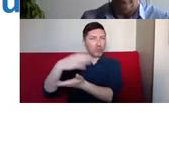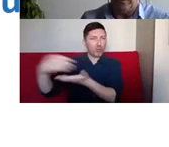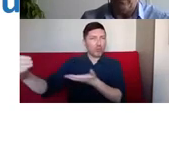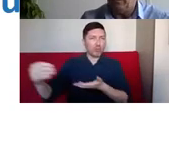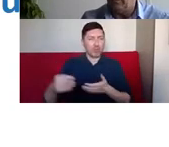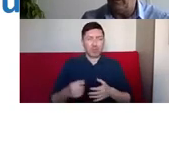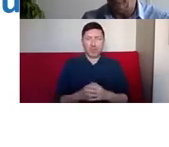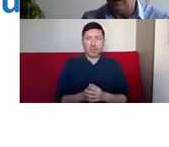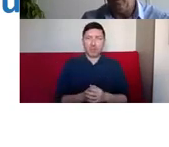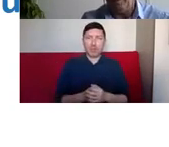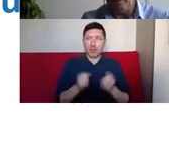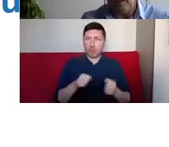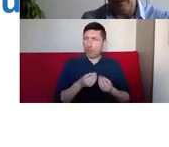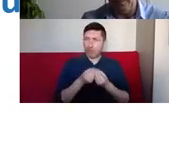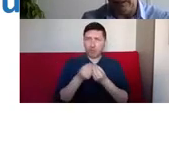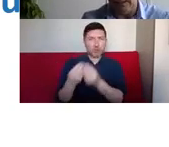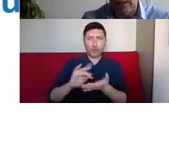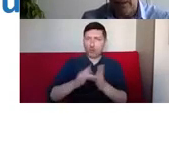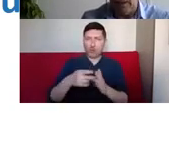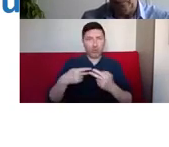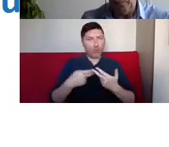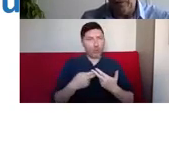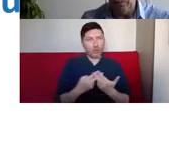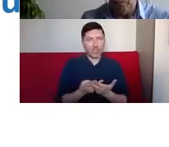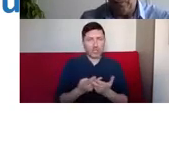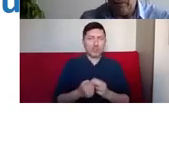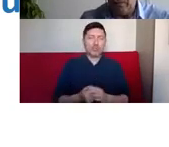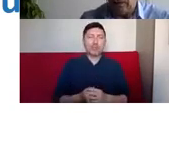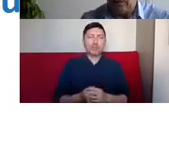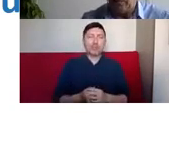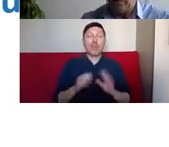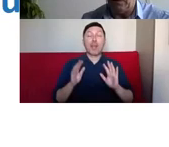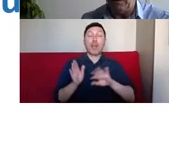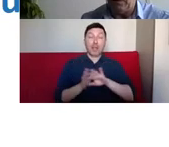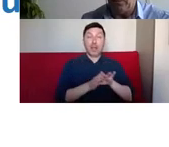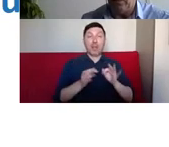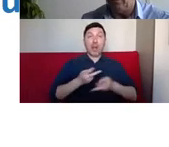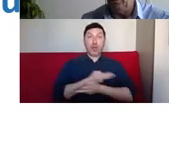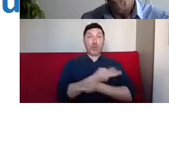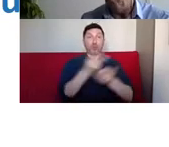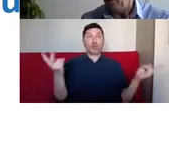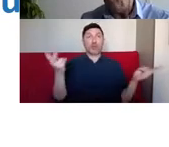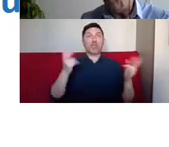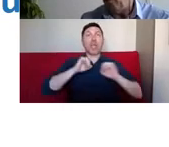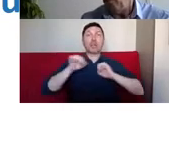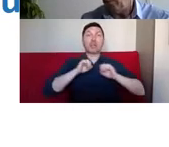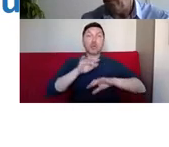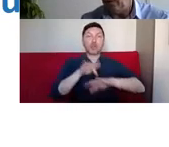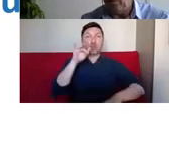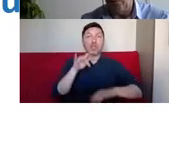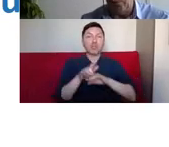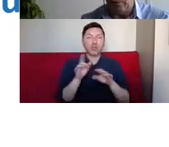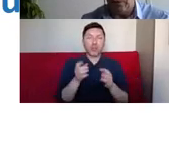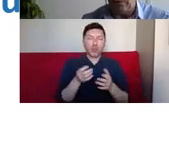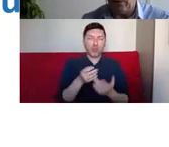vous faire parvenir les outils qui vous permettraient de les mettre en place. Et puis, au niveau du grand public, donc l'action de sensibilisation, donc on a fait beaucoup de choses. On a fait des